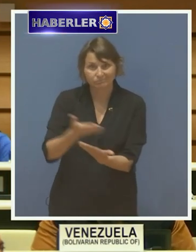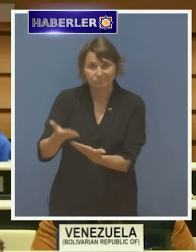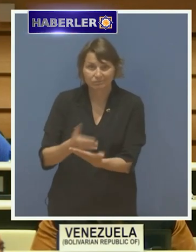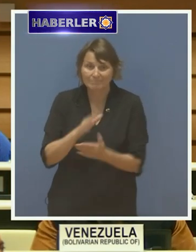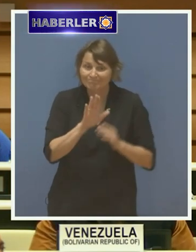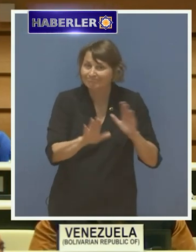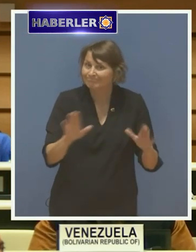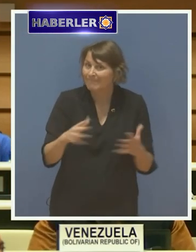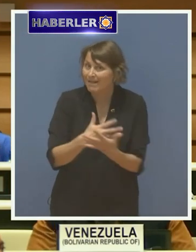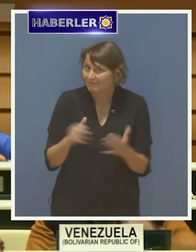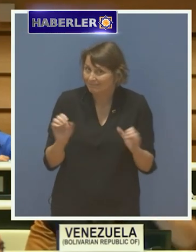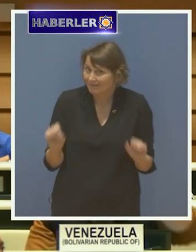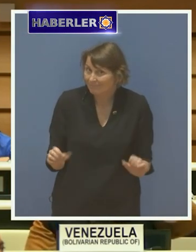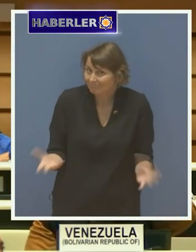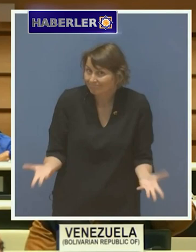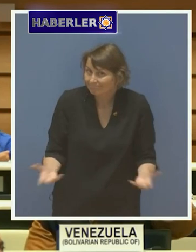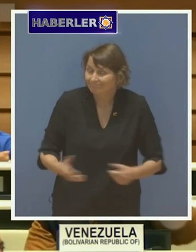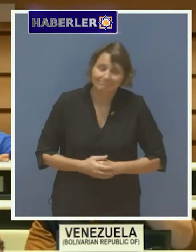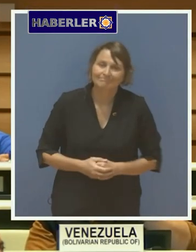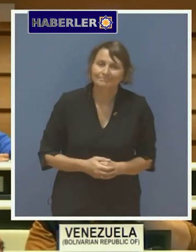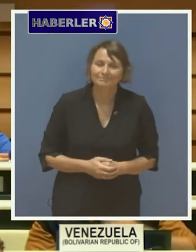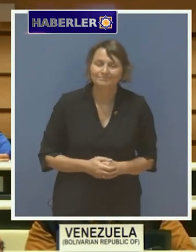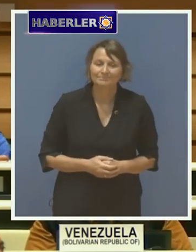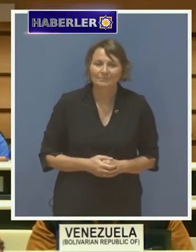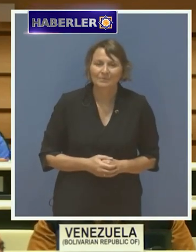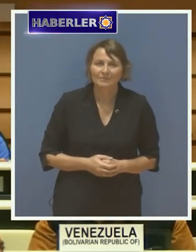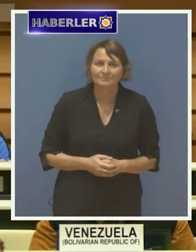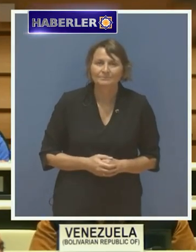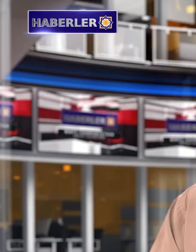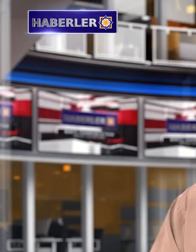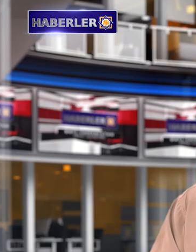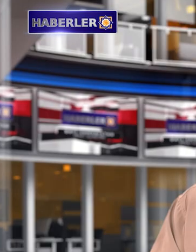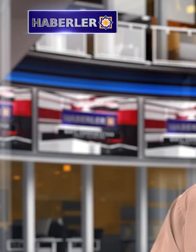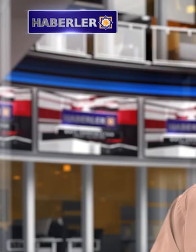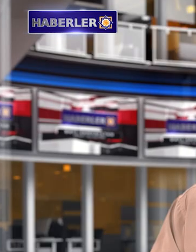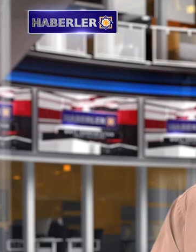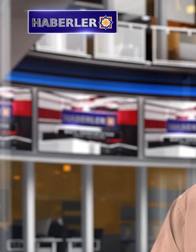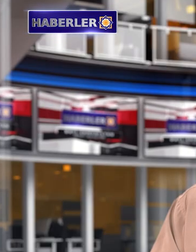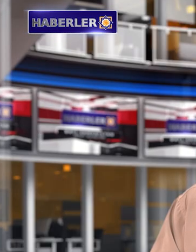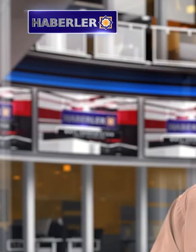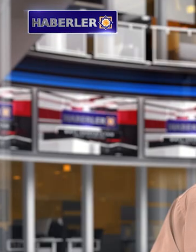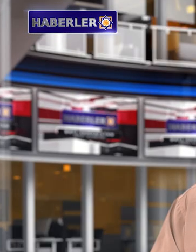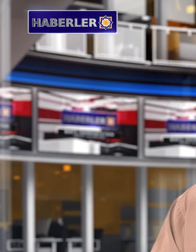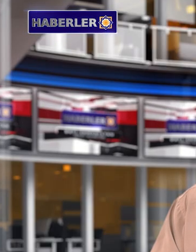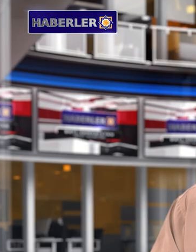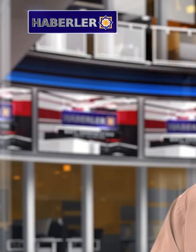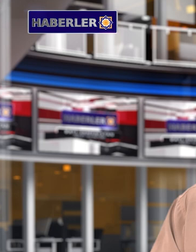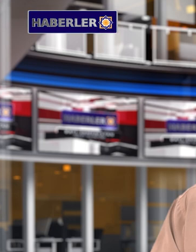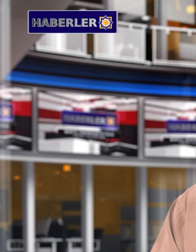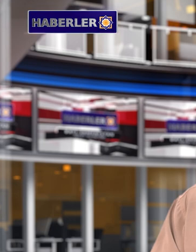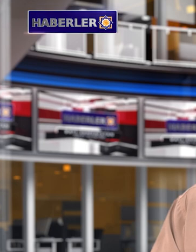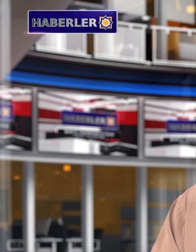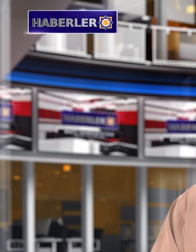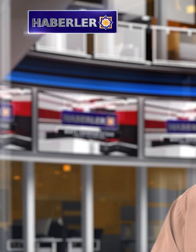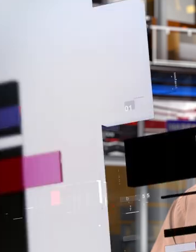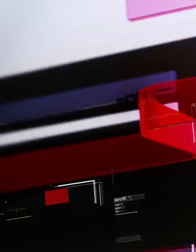Bildirgesini de size göndermek isteriz. Dikkatiniz için teşekkürler. Lidya Margosyan, Batı Ermenistan